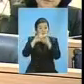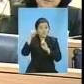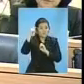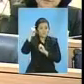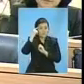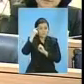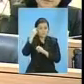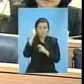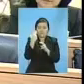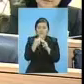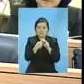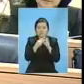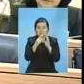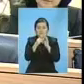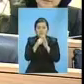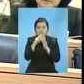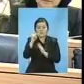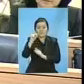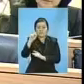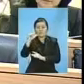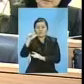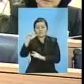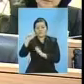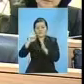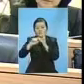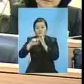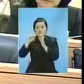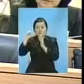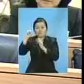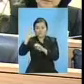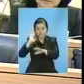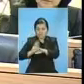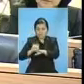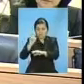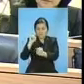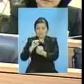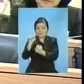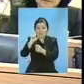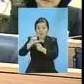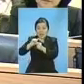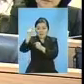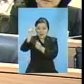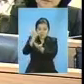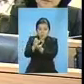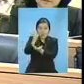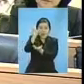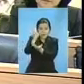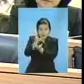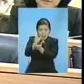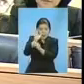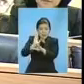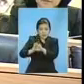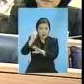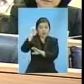ลาเนี่ยเป็นคนที่ทำระเบิดขวดเก่งที่สุดคนหนึ่งของโลกเลย